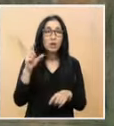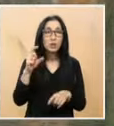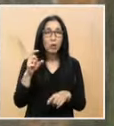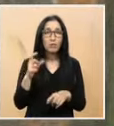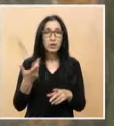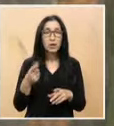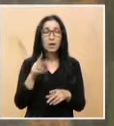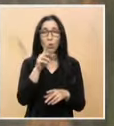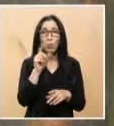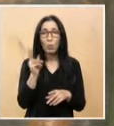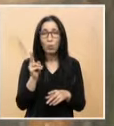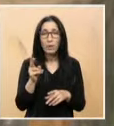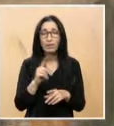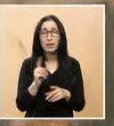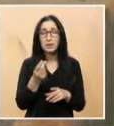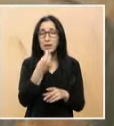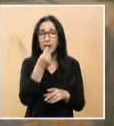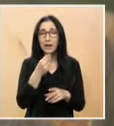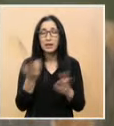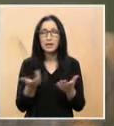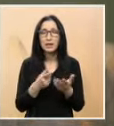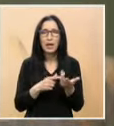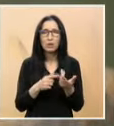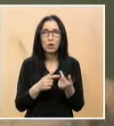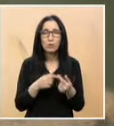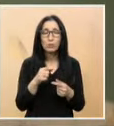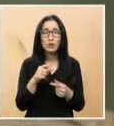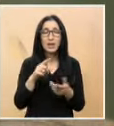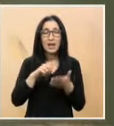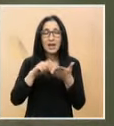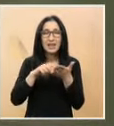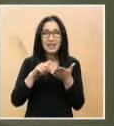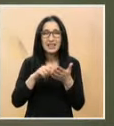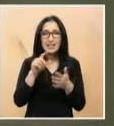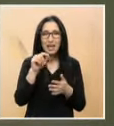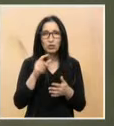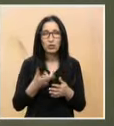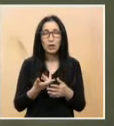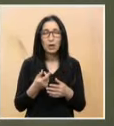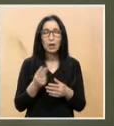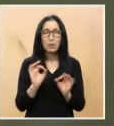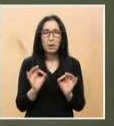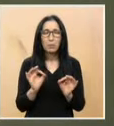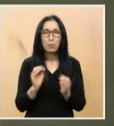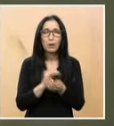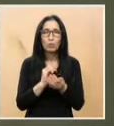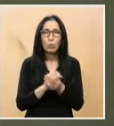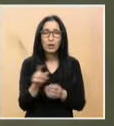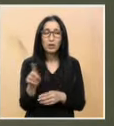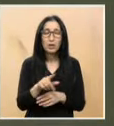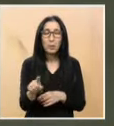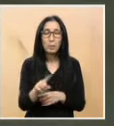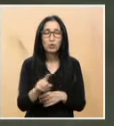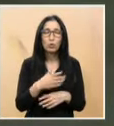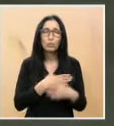и кукумявката в случая се хранят най-често с гризачи и то от тези мъничките гризачи. Например,